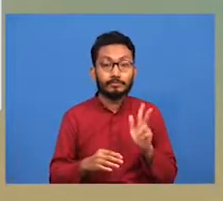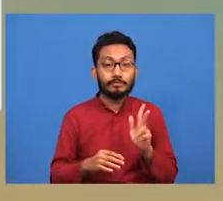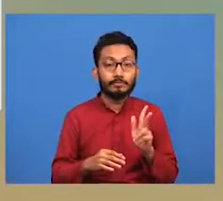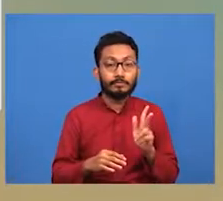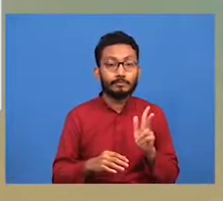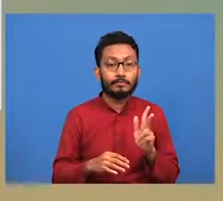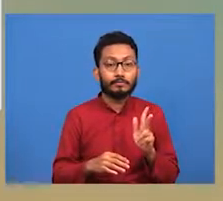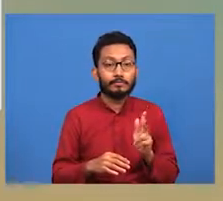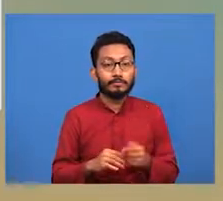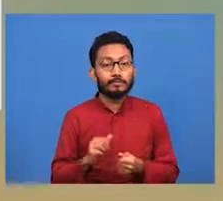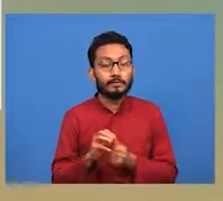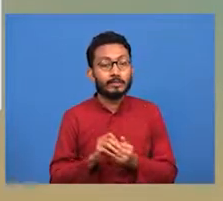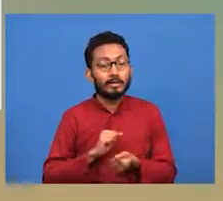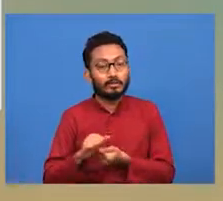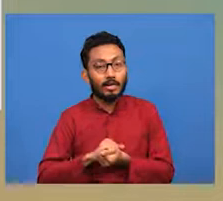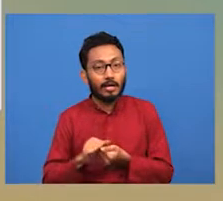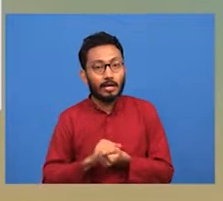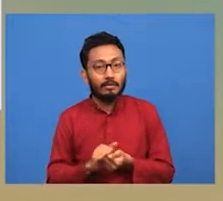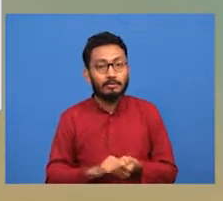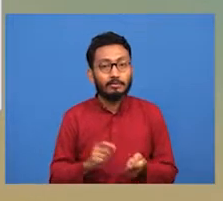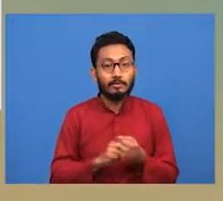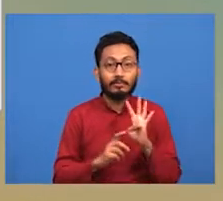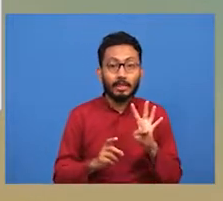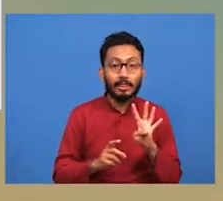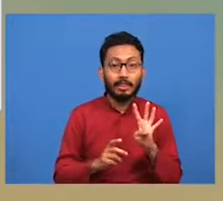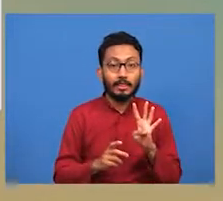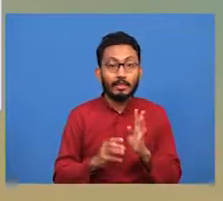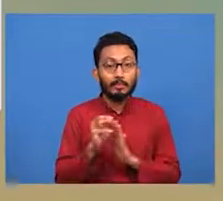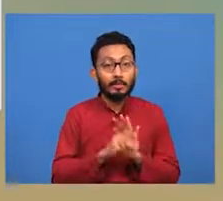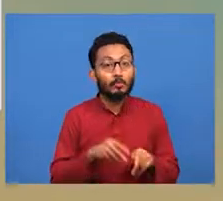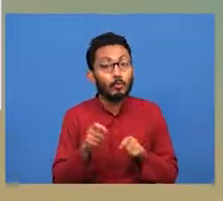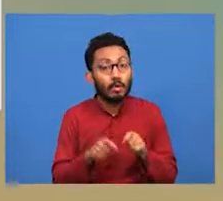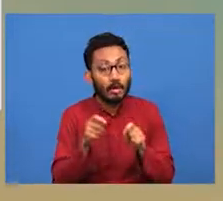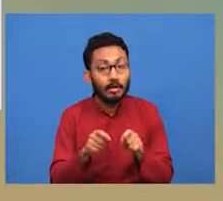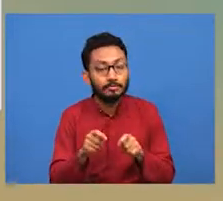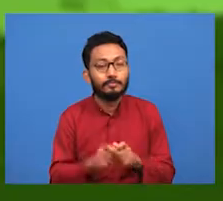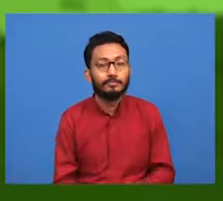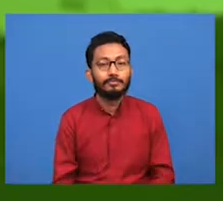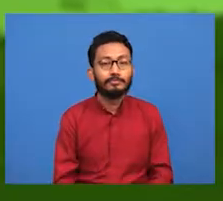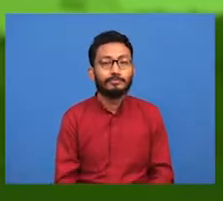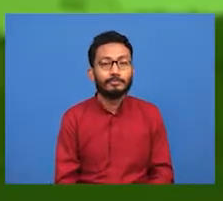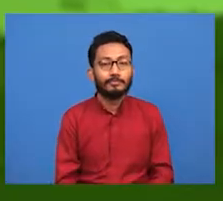ketiga, mengasah dan keempat, menunggang.